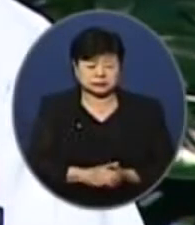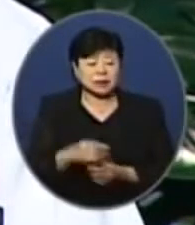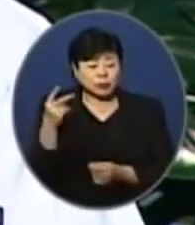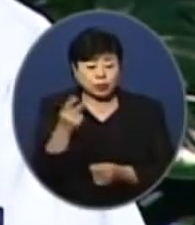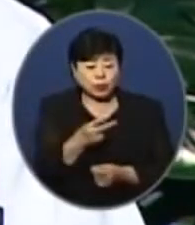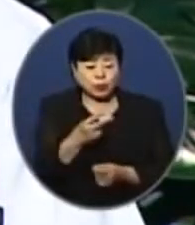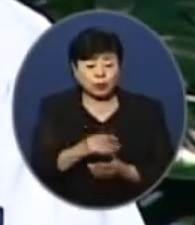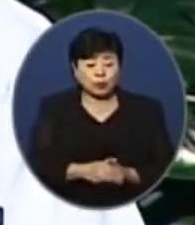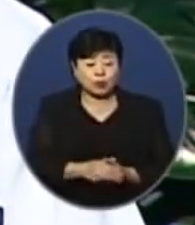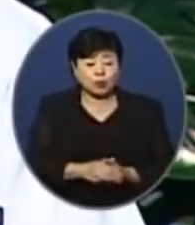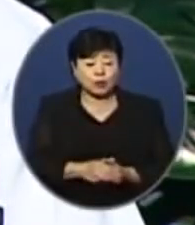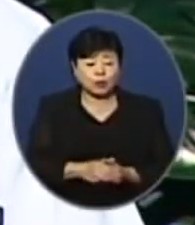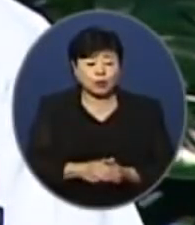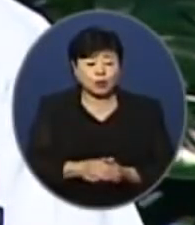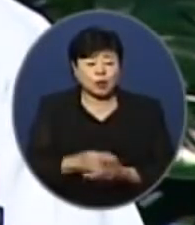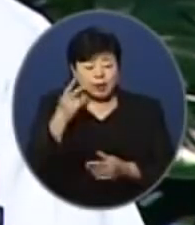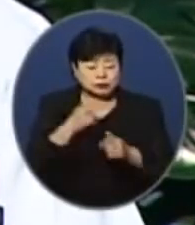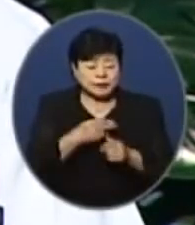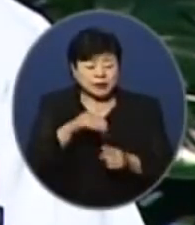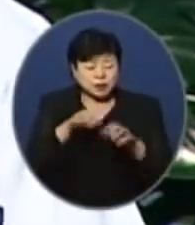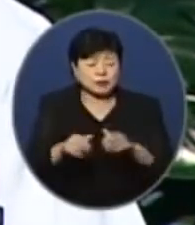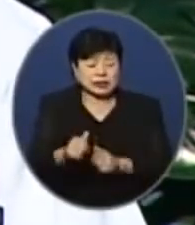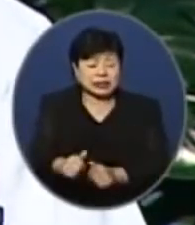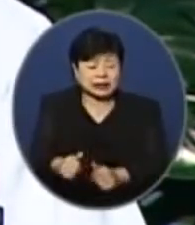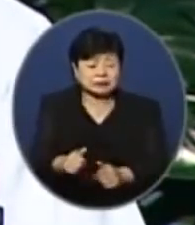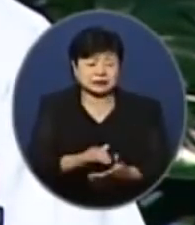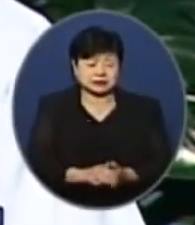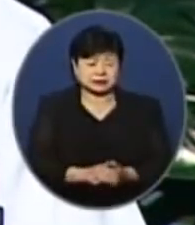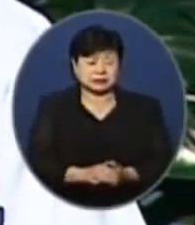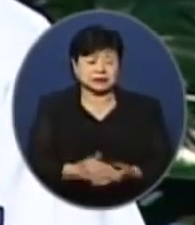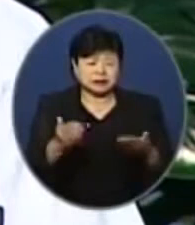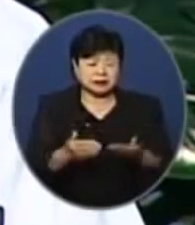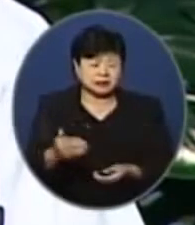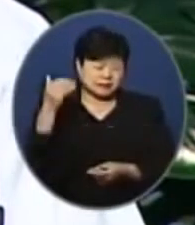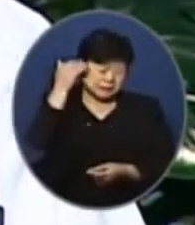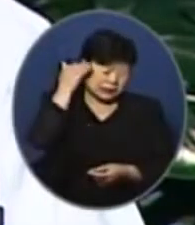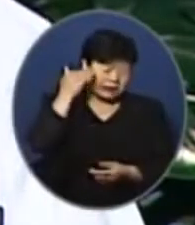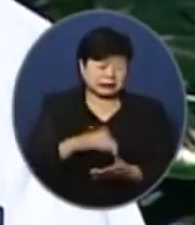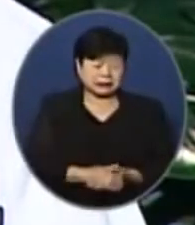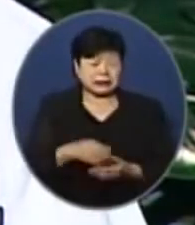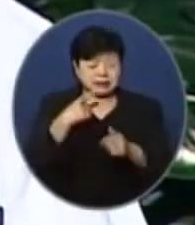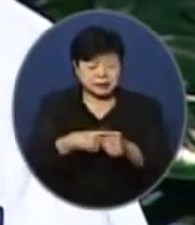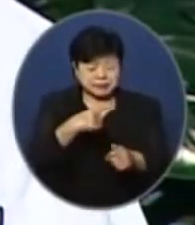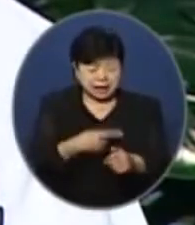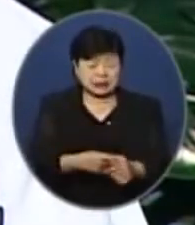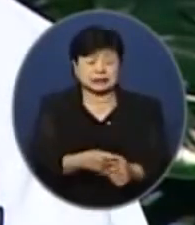아니라 사도 바울이 가는 곳마다 따라다니며 그 사역을 회방하고 핍박한